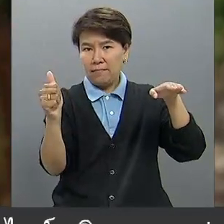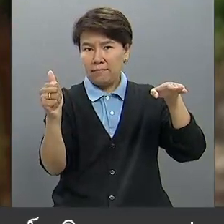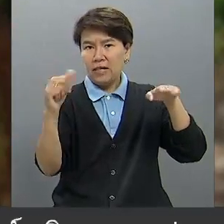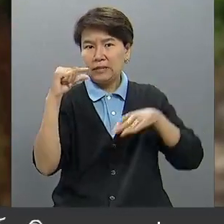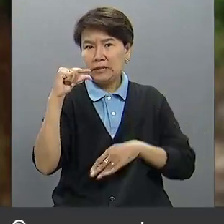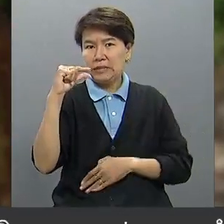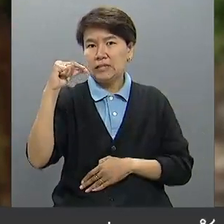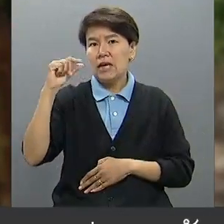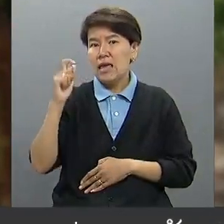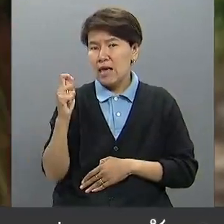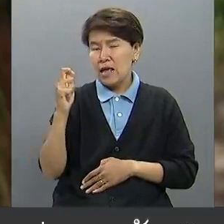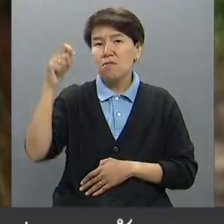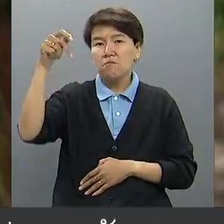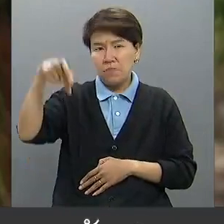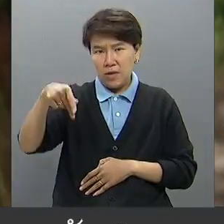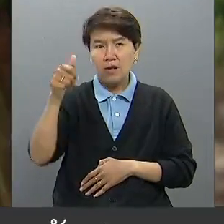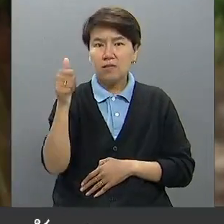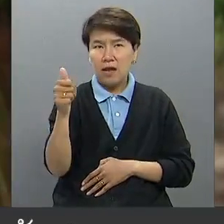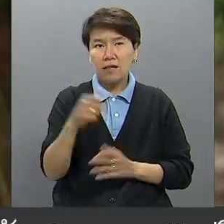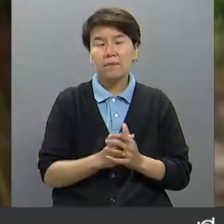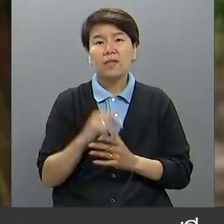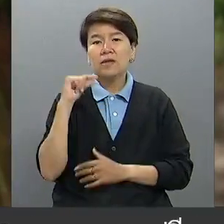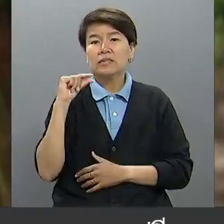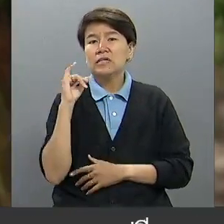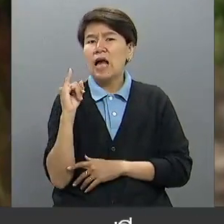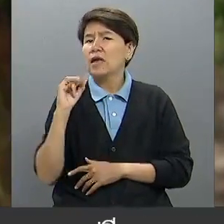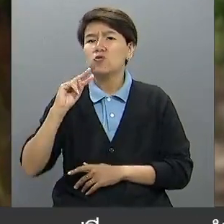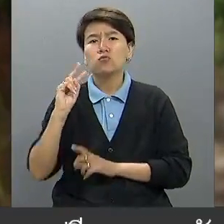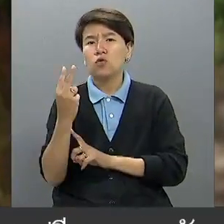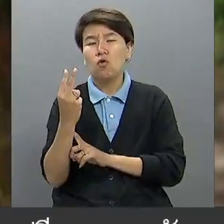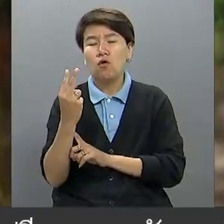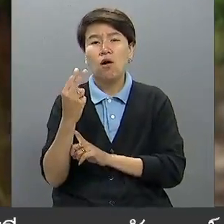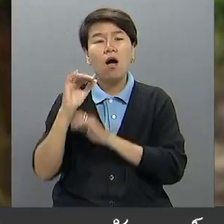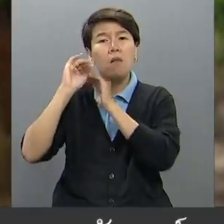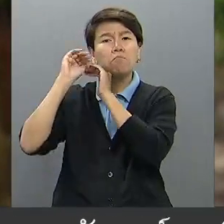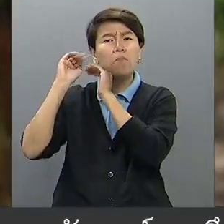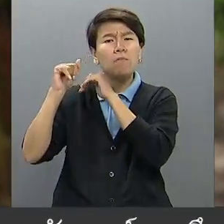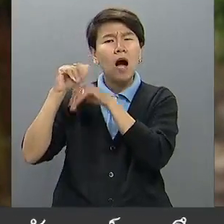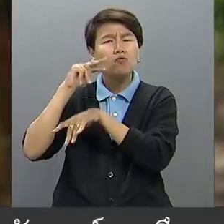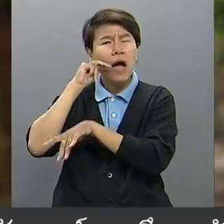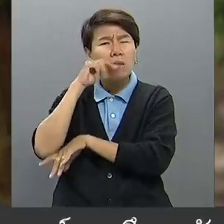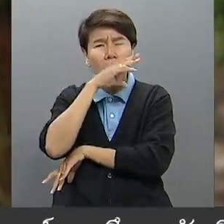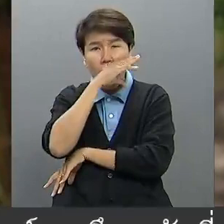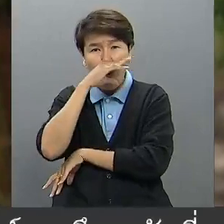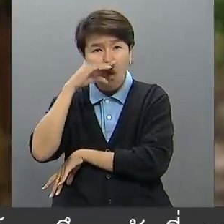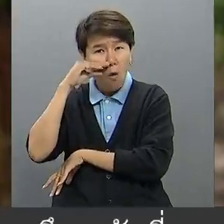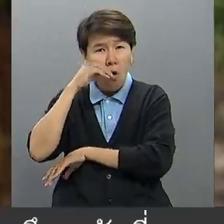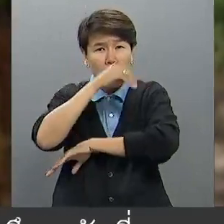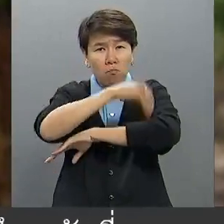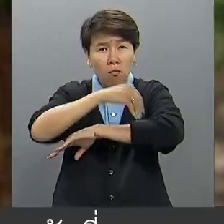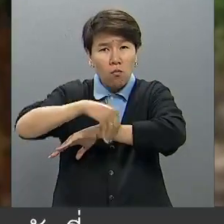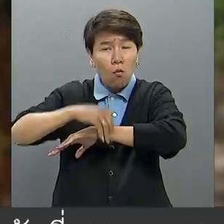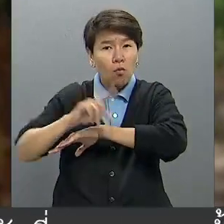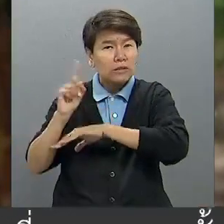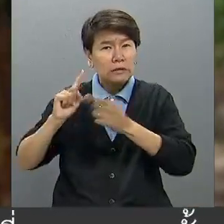ะครับและก็มาตรฐาน GI มะพร้าวน้ำหอมเนี่ยขออนุญาตเรียนให้ทราบว่าปลูกมากที่สุดที่จังหวัดราชบุรีนะครับแล้วก็แห่